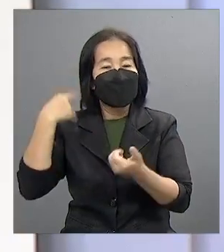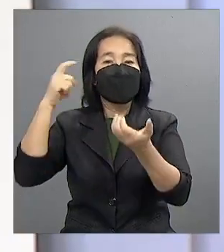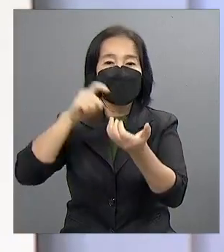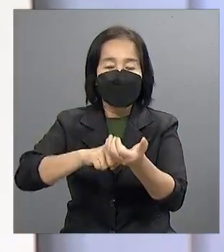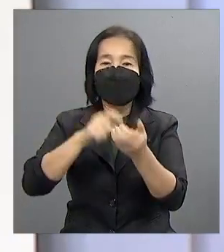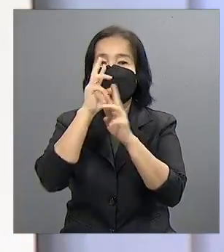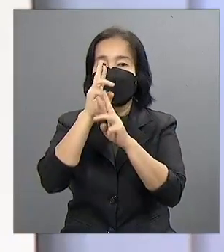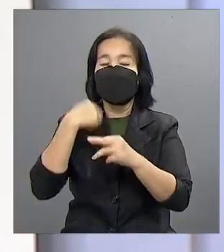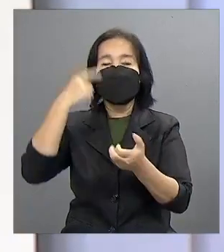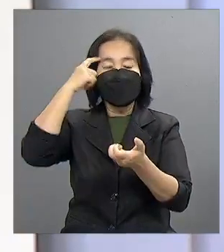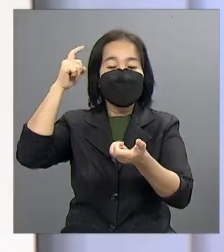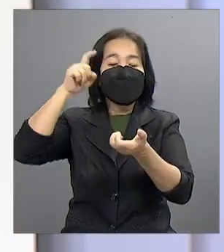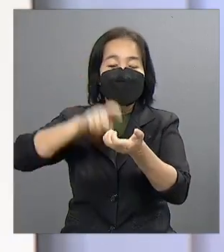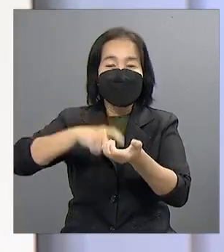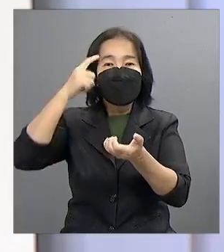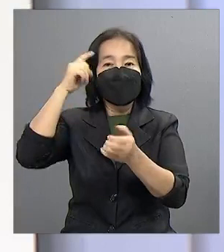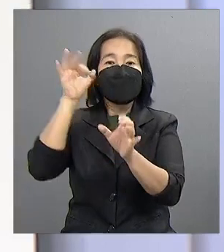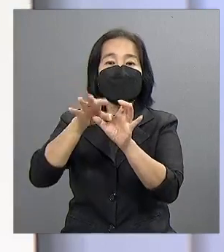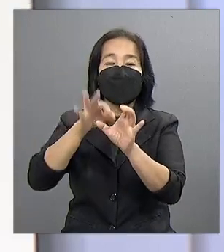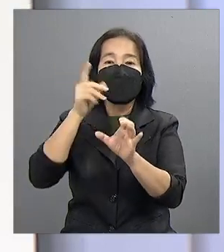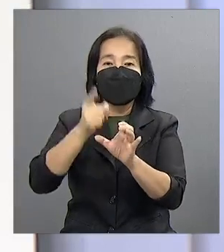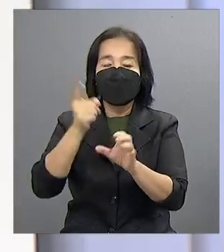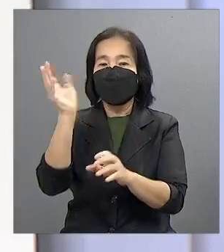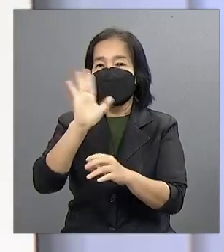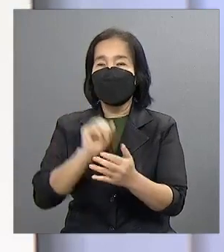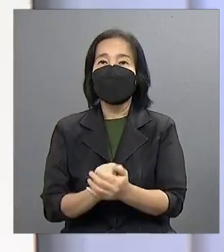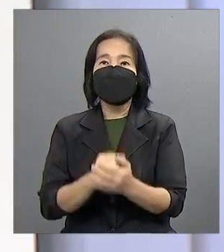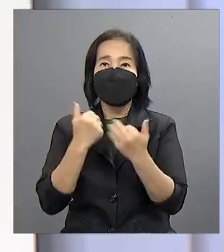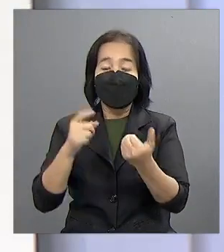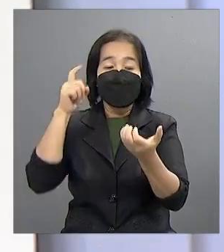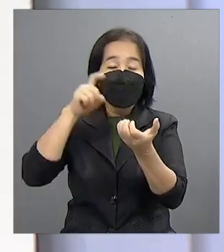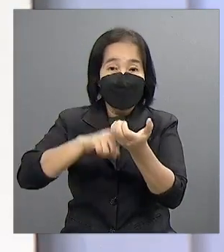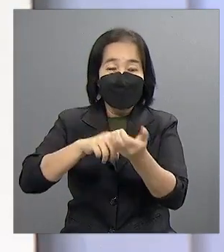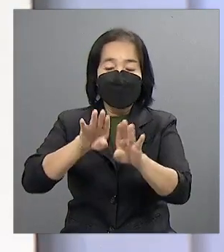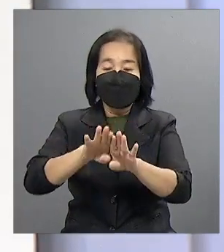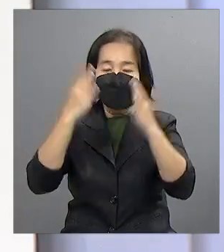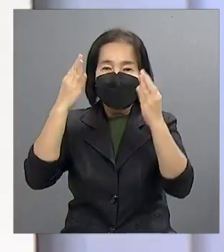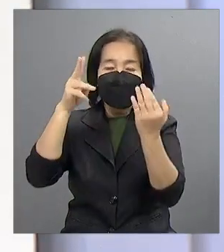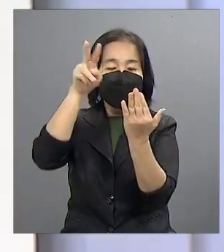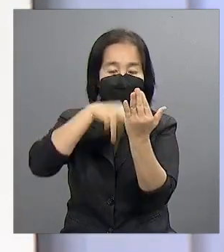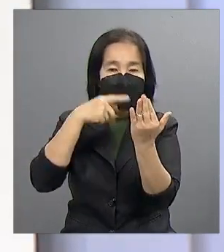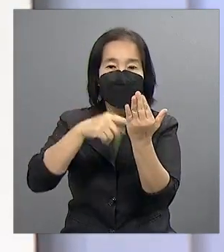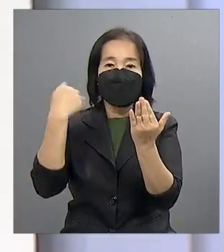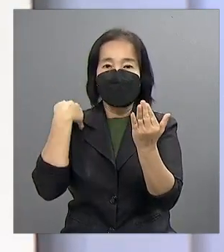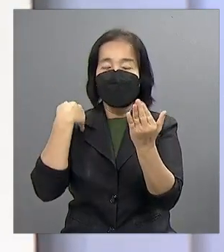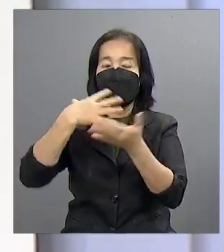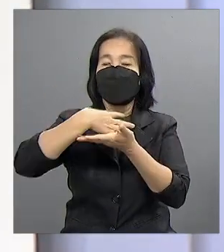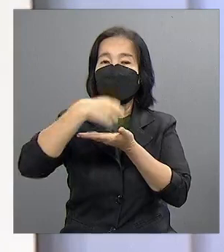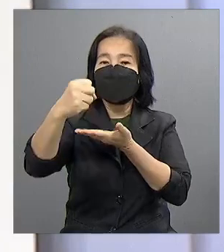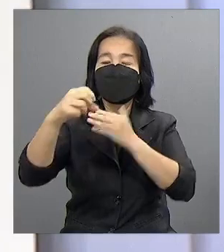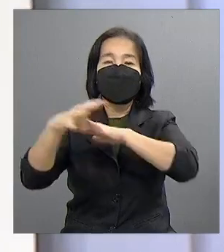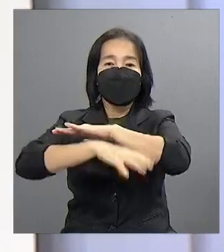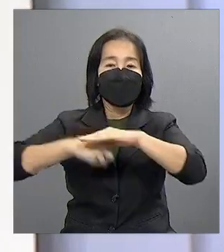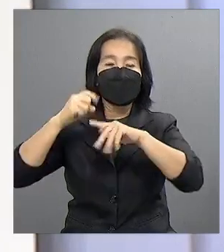ทีเราเป็นลูกค้าธนาคารนั้นด้วยแต่พอคลิกเข้าไปหรือว่ากดเข้าไปแล้วมันจะมีผลตามมาเยอะแยะมากมายนะครับนอกจากจะล